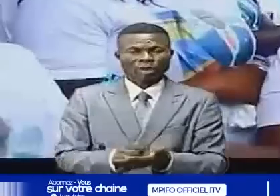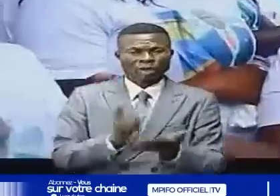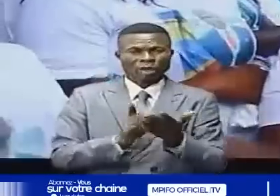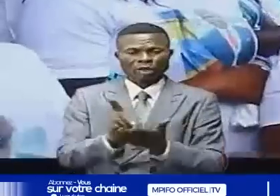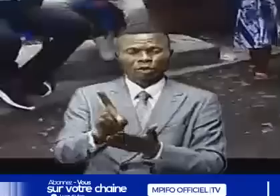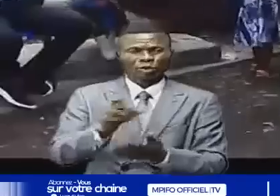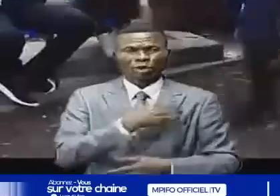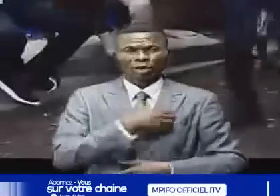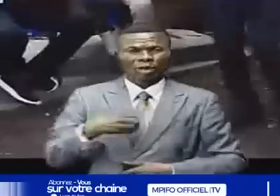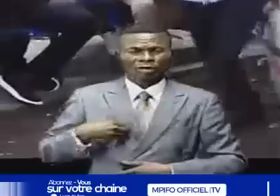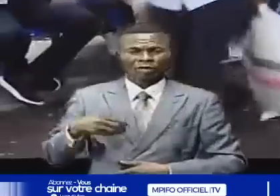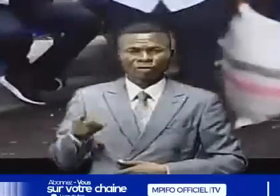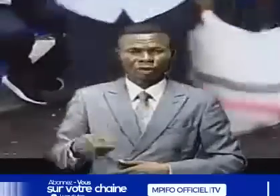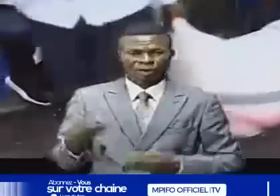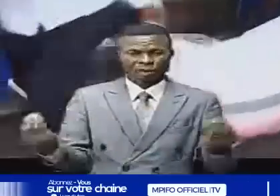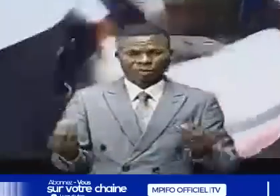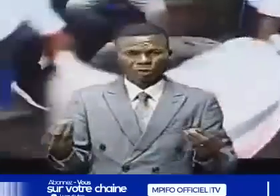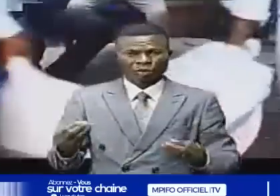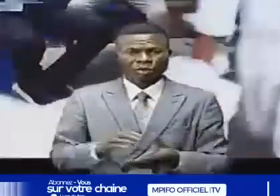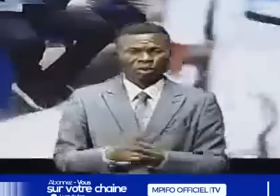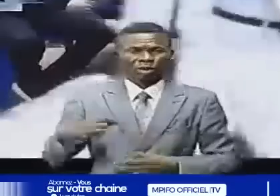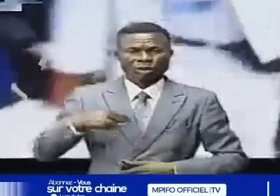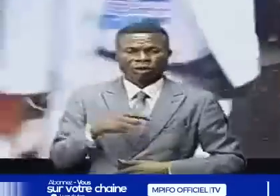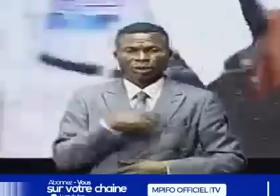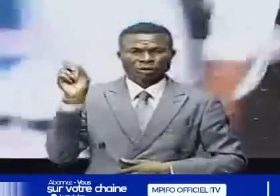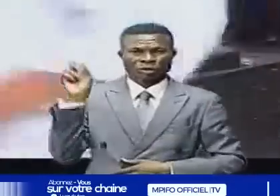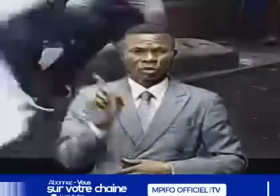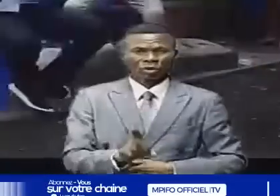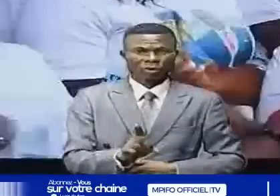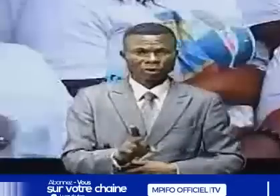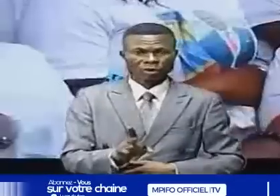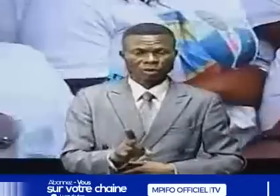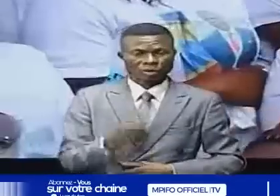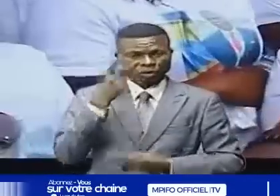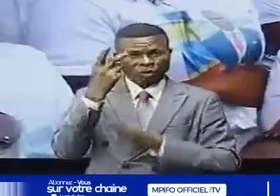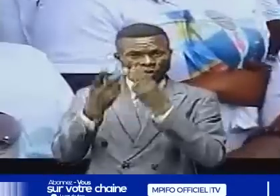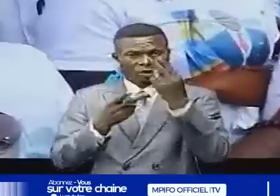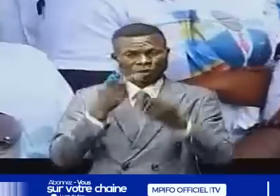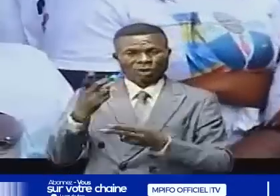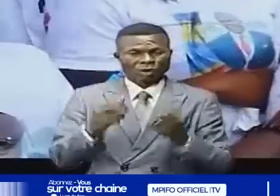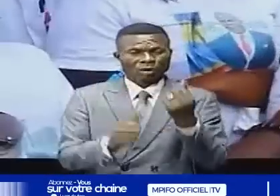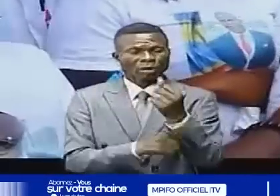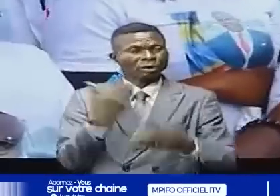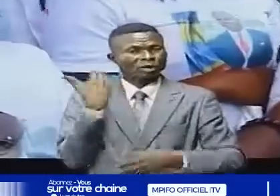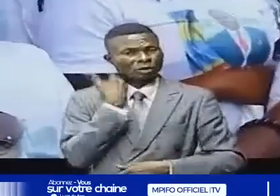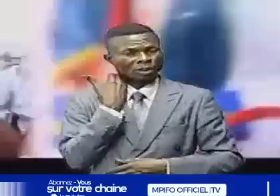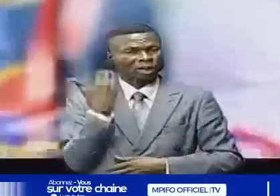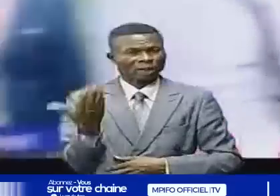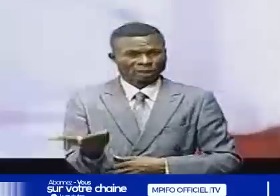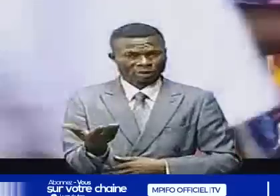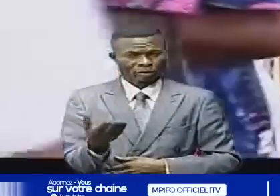femme. C'est pour cela que nous sommes venus rendre visite aux malades.